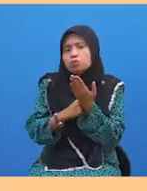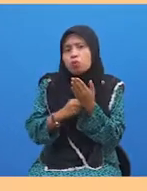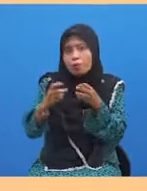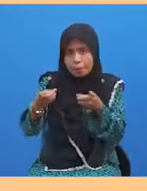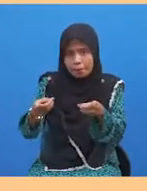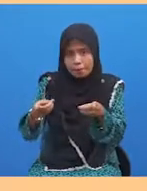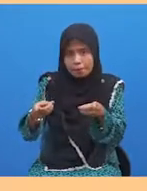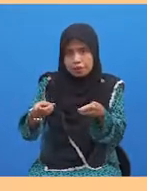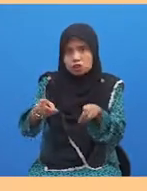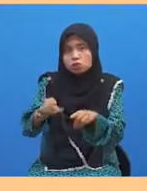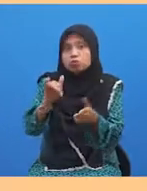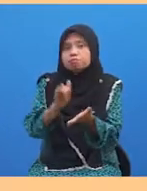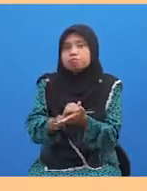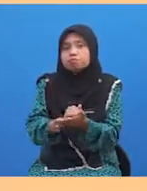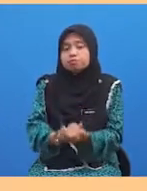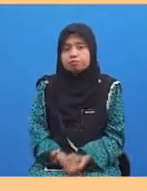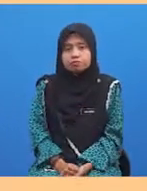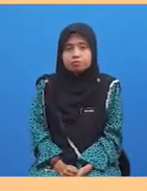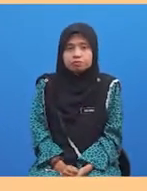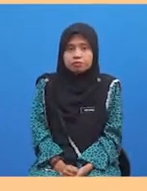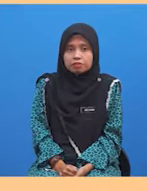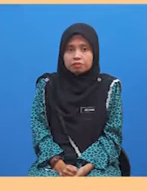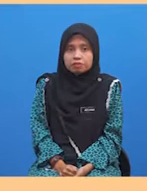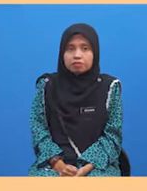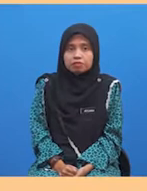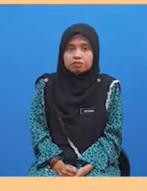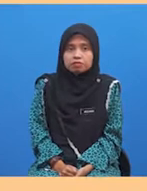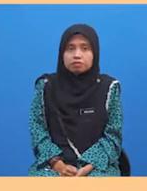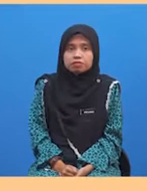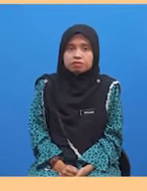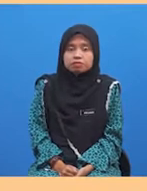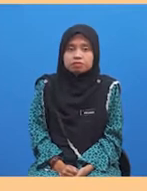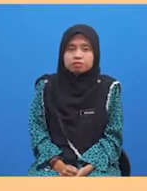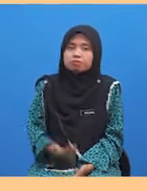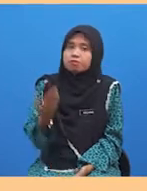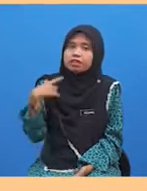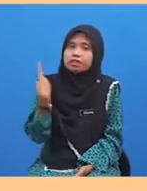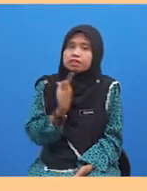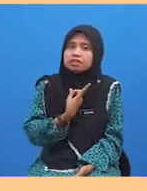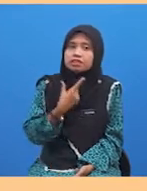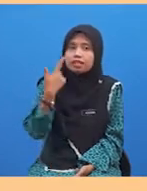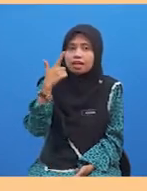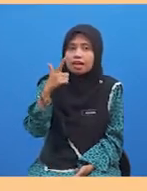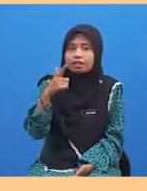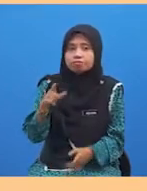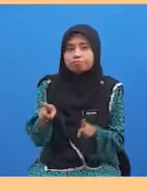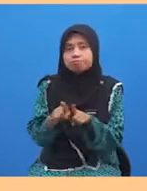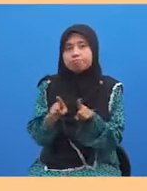yang menyokong peristiwa tersebut. Mari kita